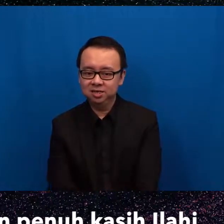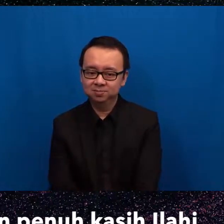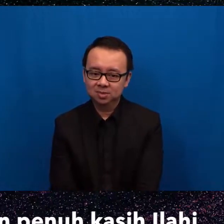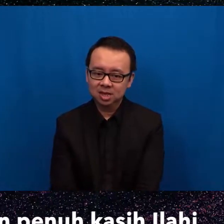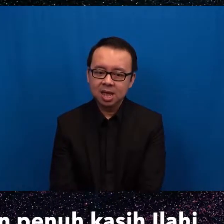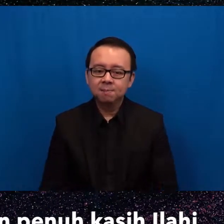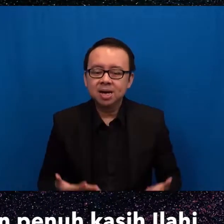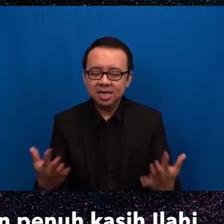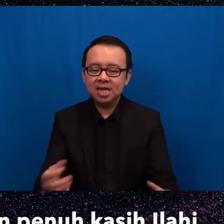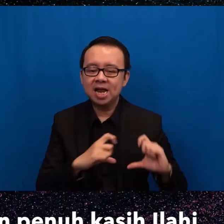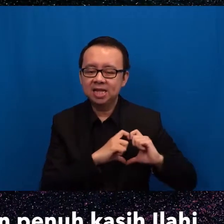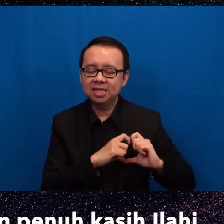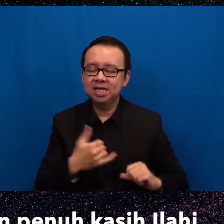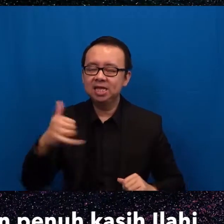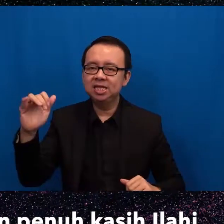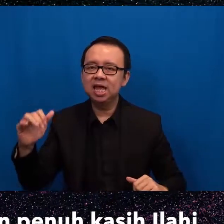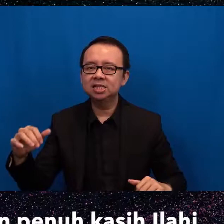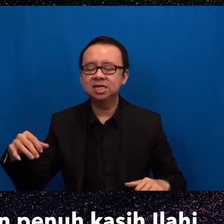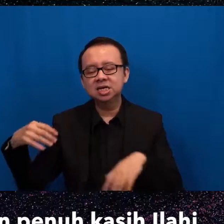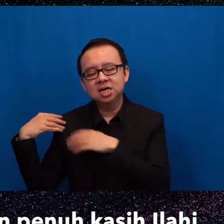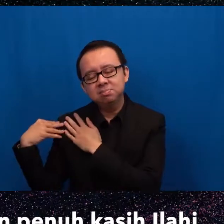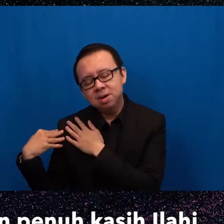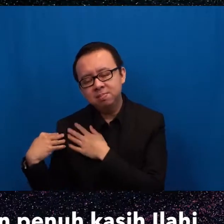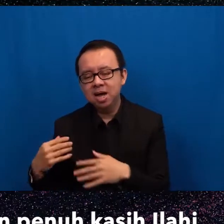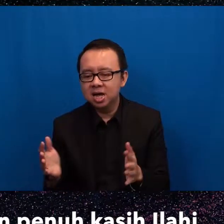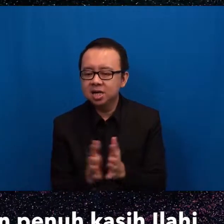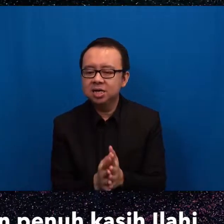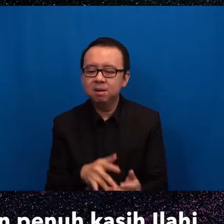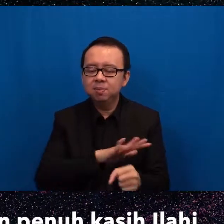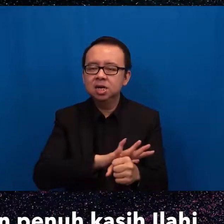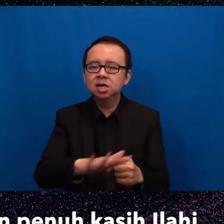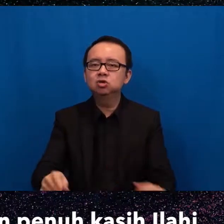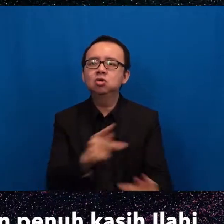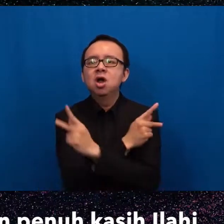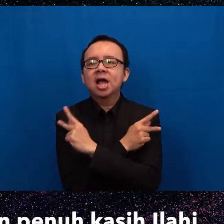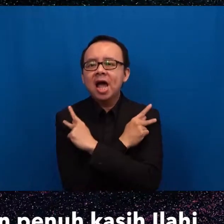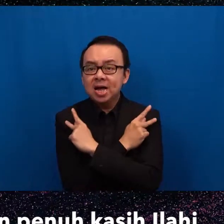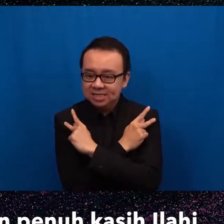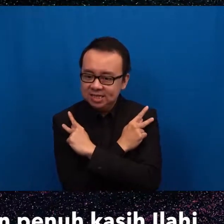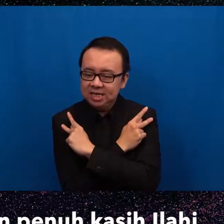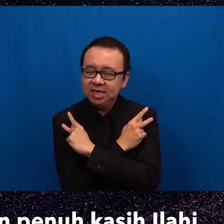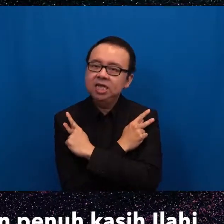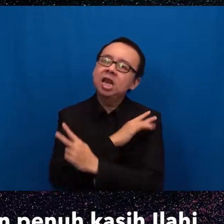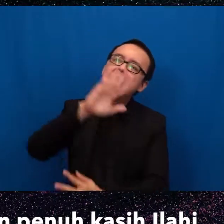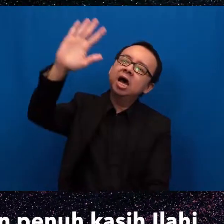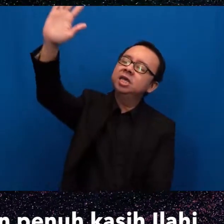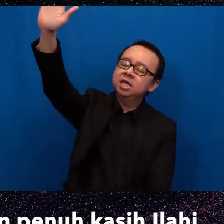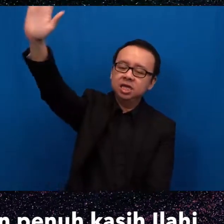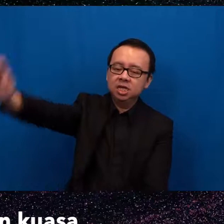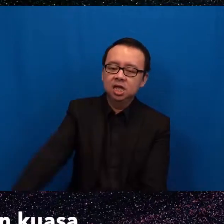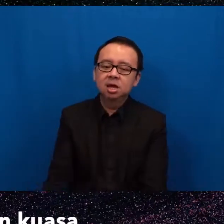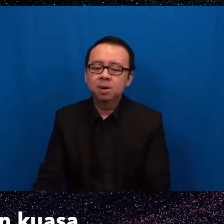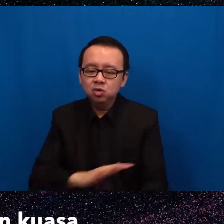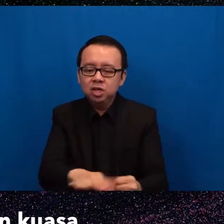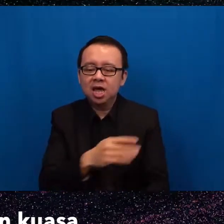Suci. Berikan hati yang terbeban dan penuh kasih